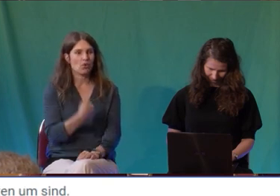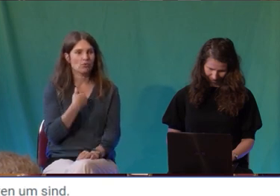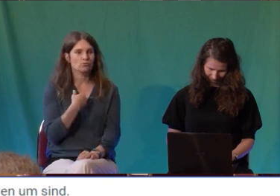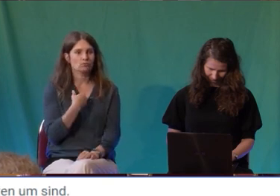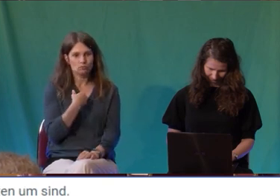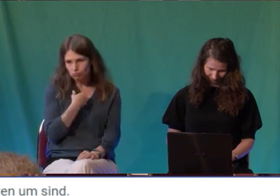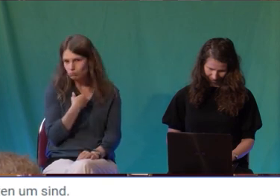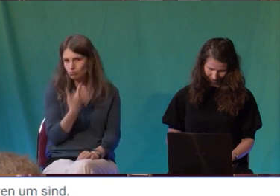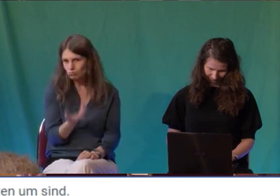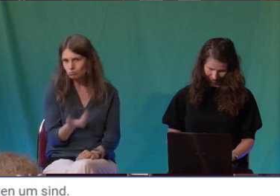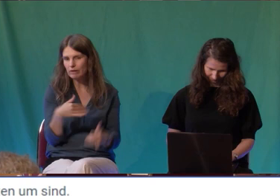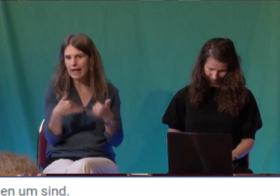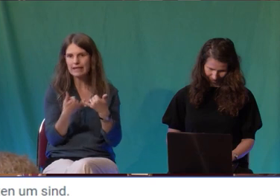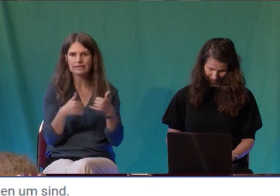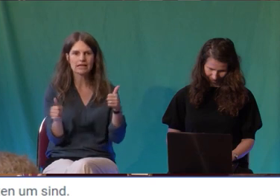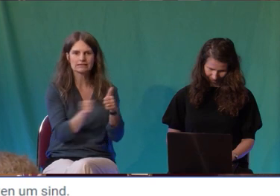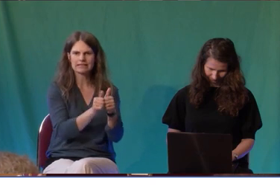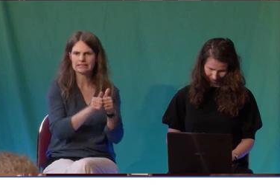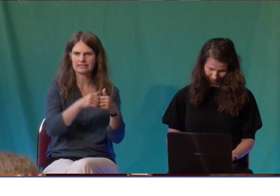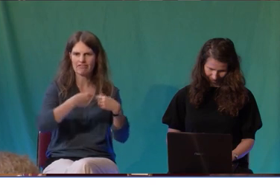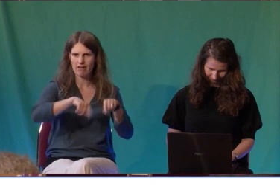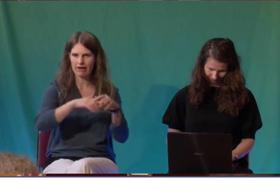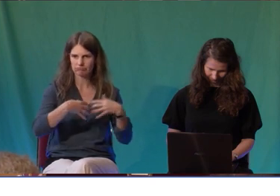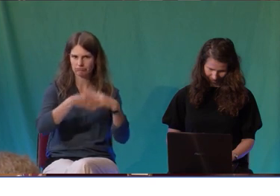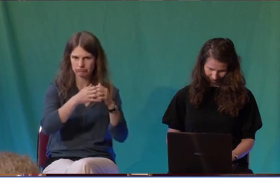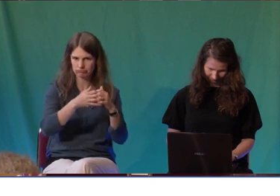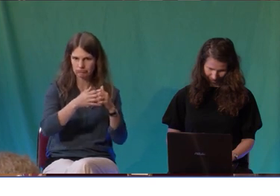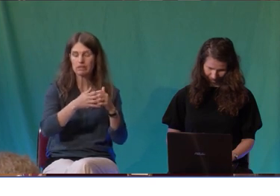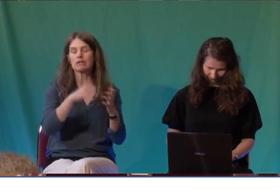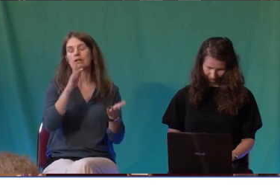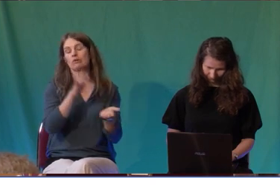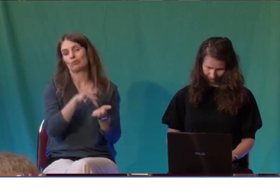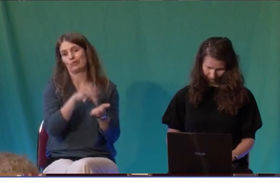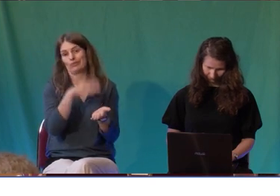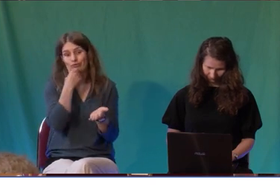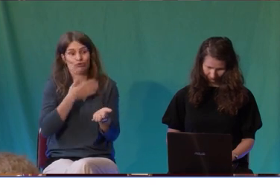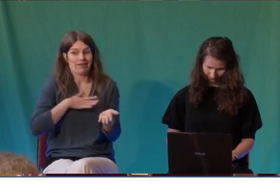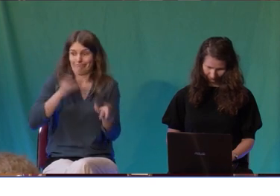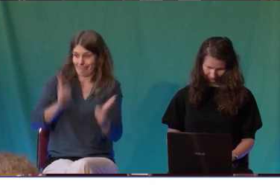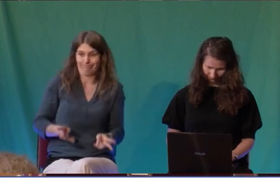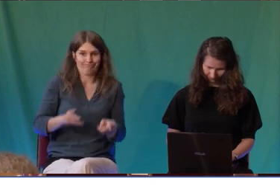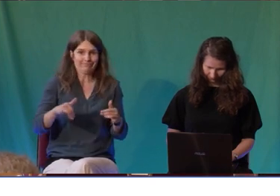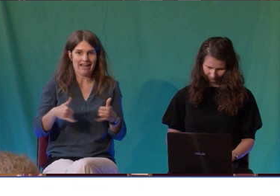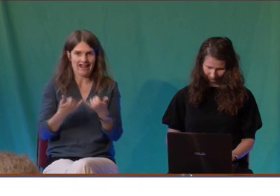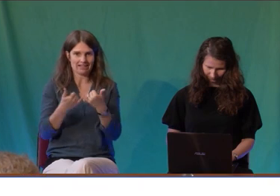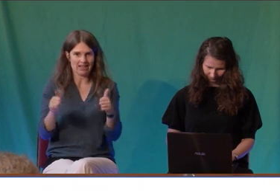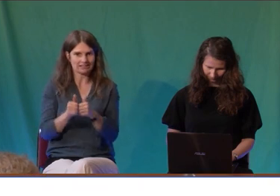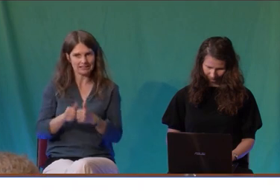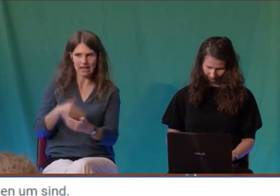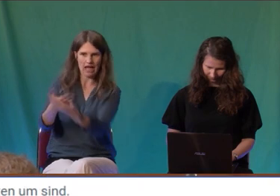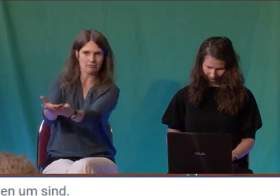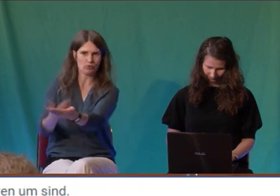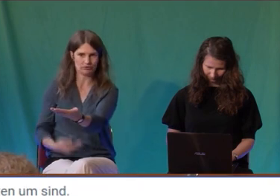ja den elternassistenzverein gegründet um elternassistenz anzubieten und